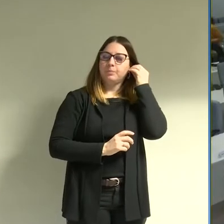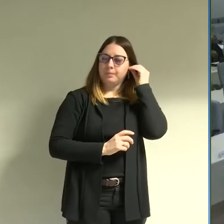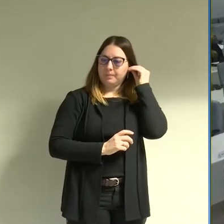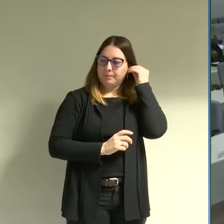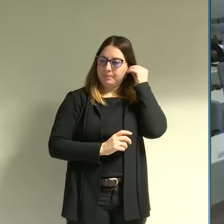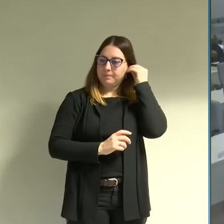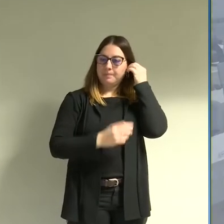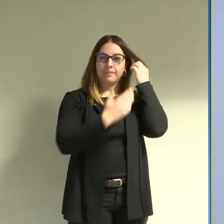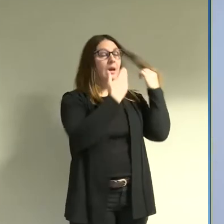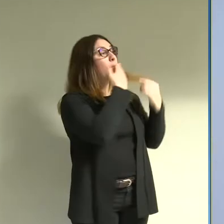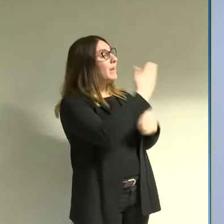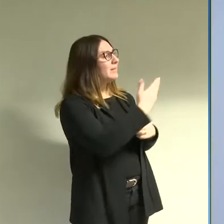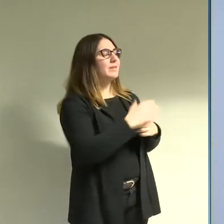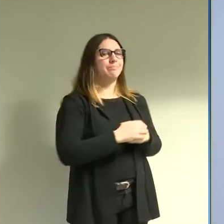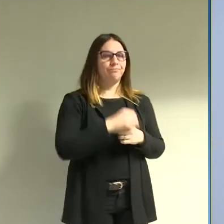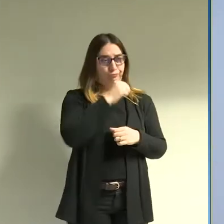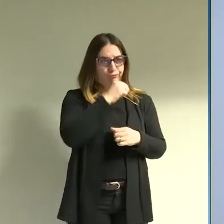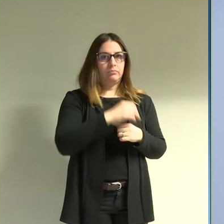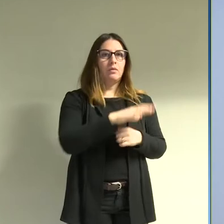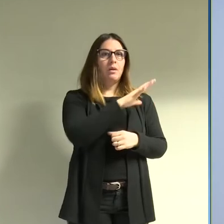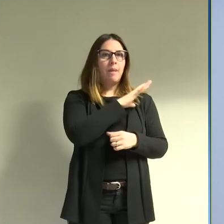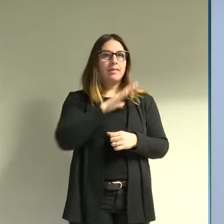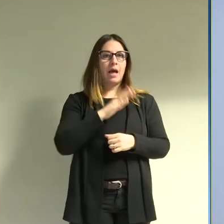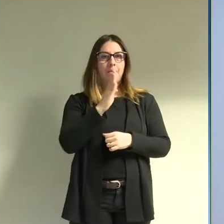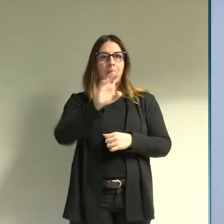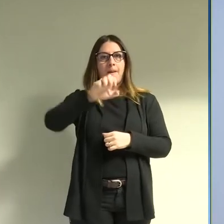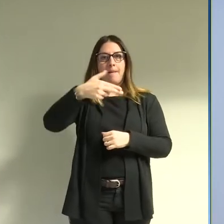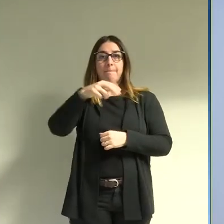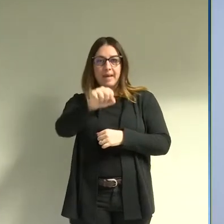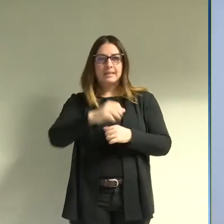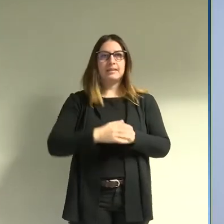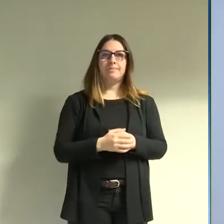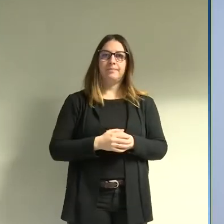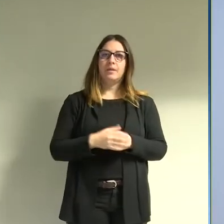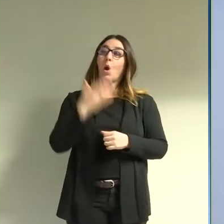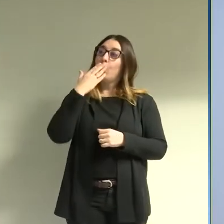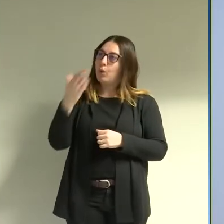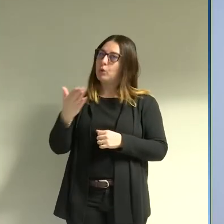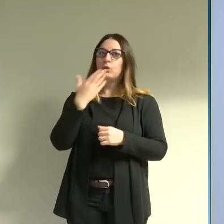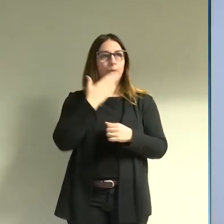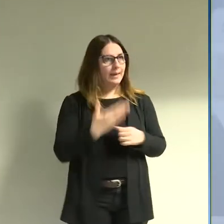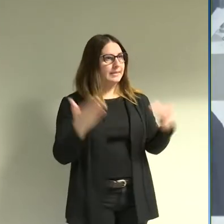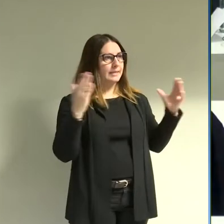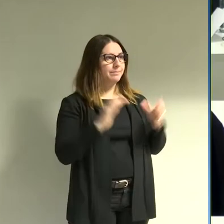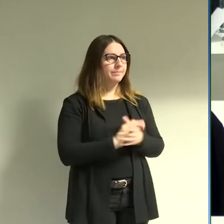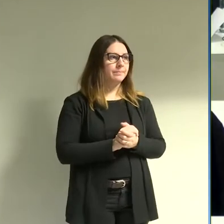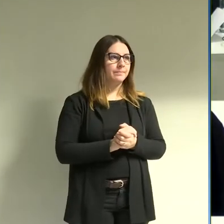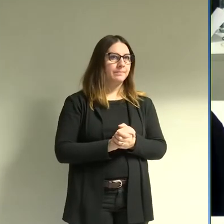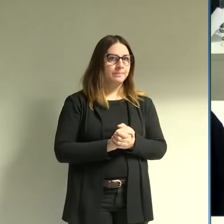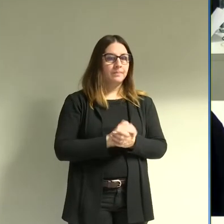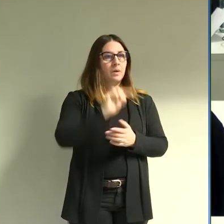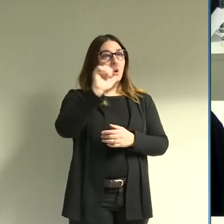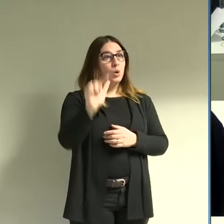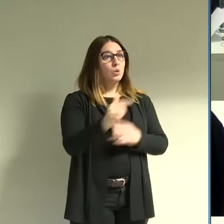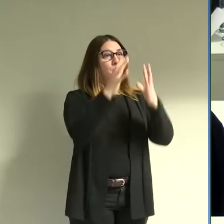merci madame ben oui bonjour merci donc 2ème